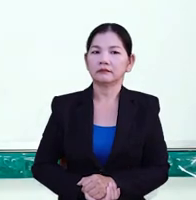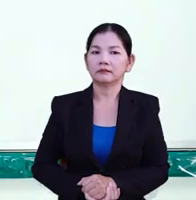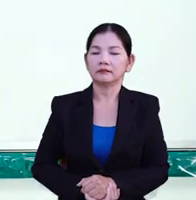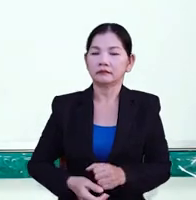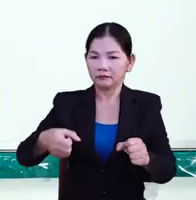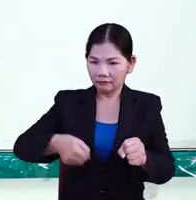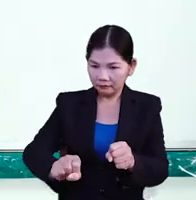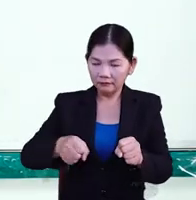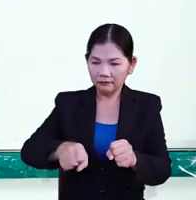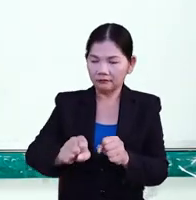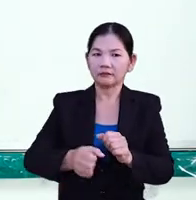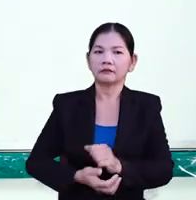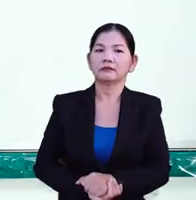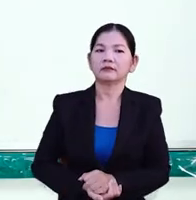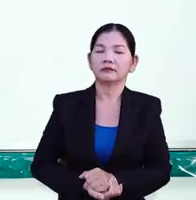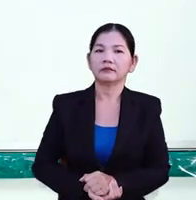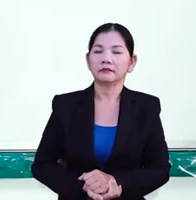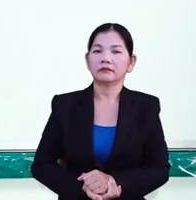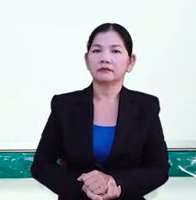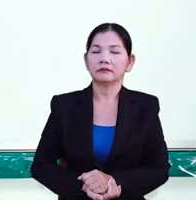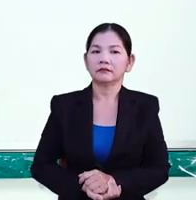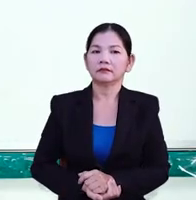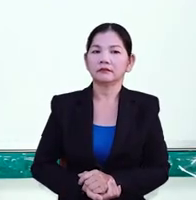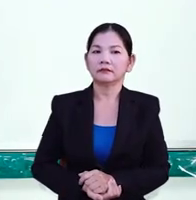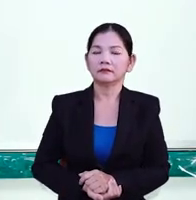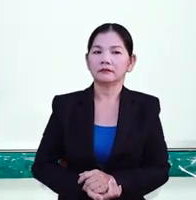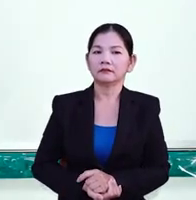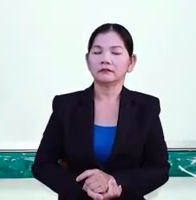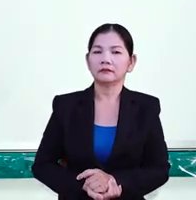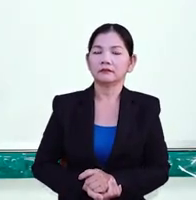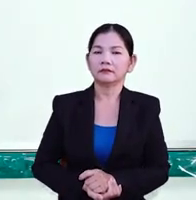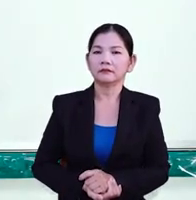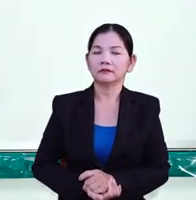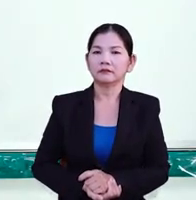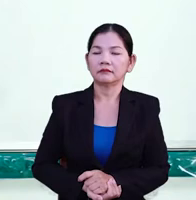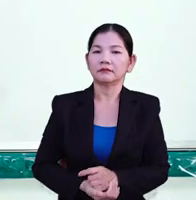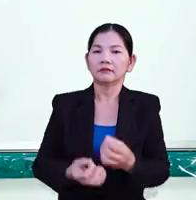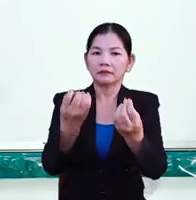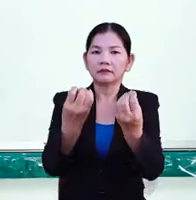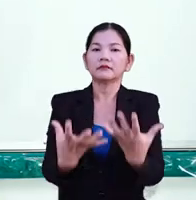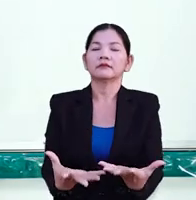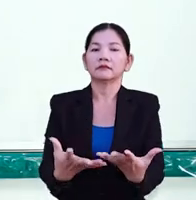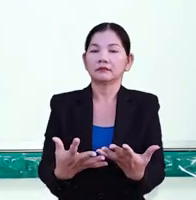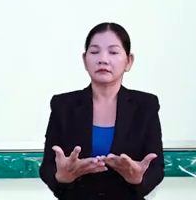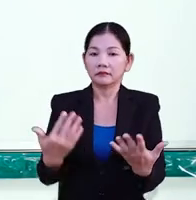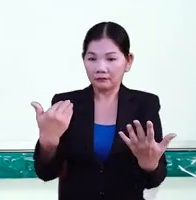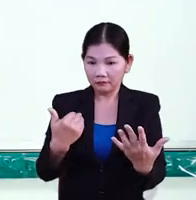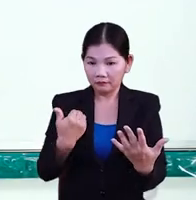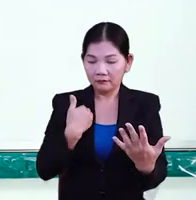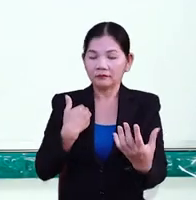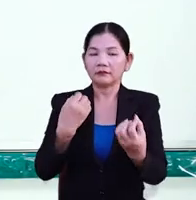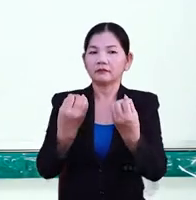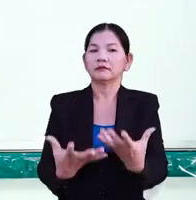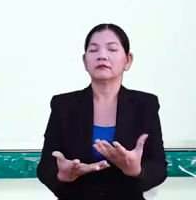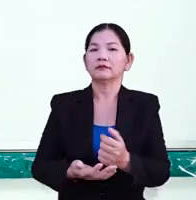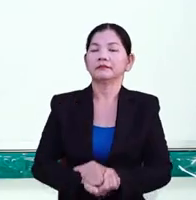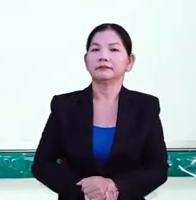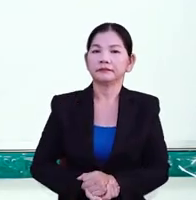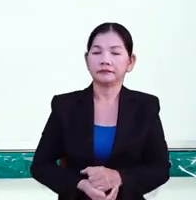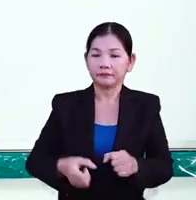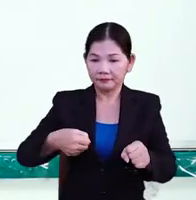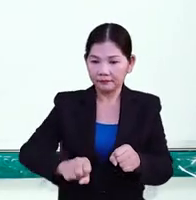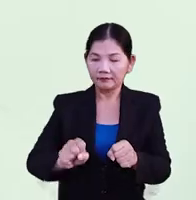ตจ้าจังรูปหมอโตเนี่ยครูเมียนปนหมานก้นเมียนหมอโตปนหม